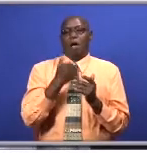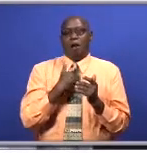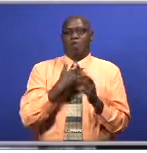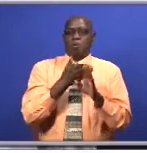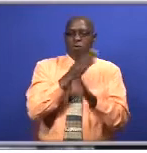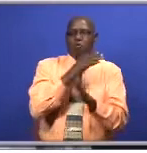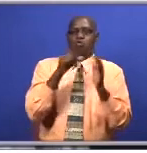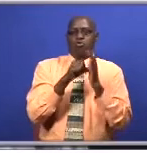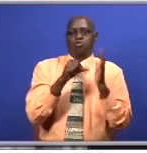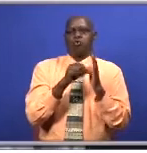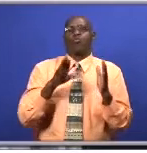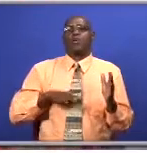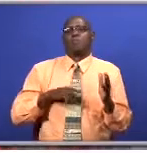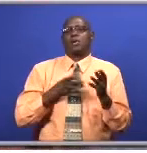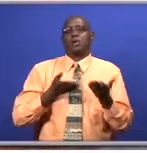kujisaidia sababu